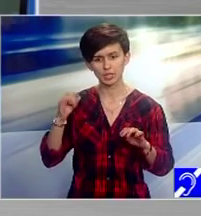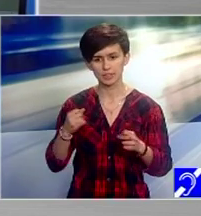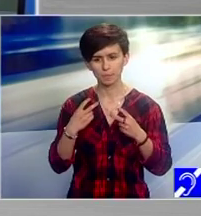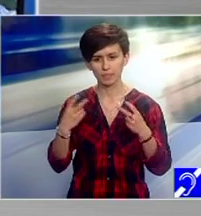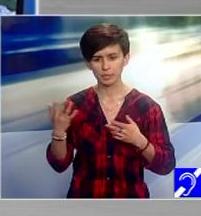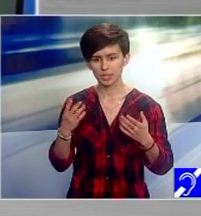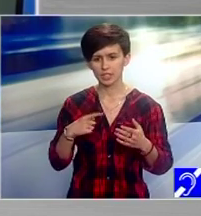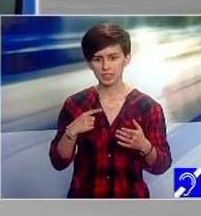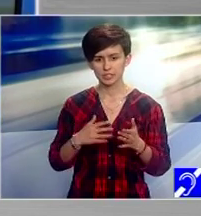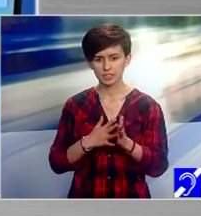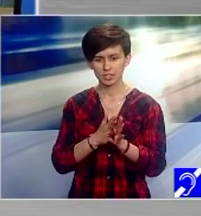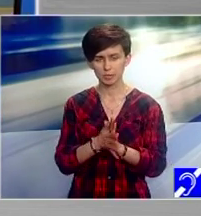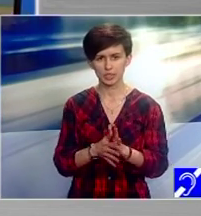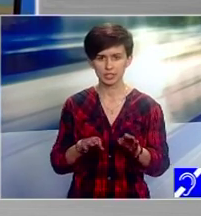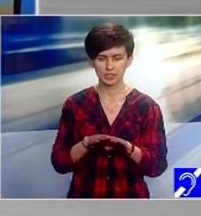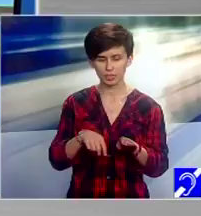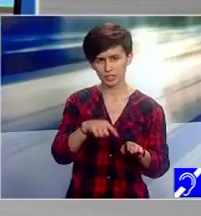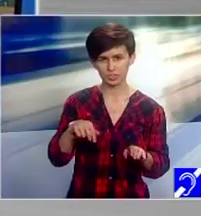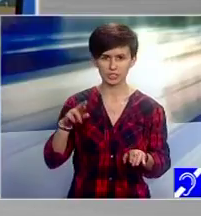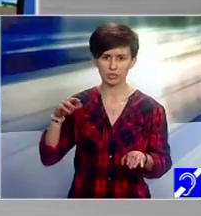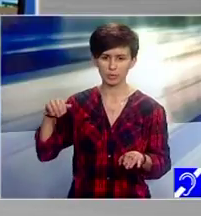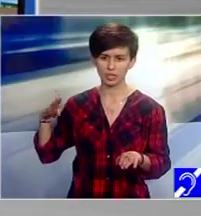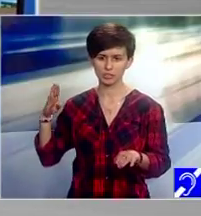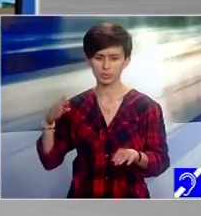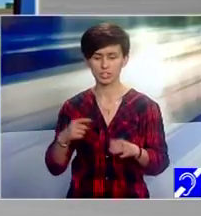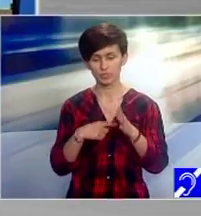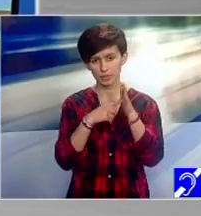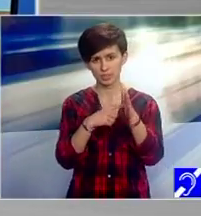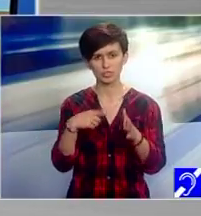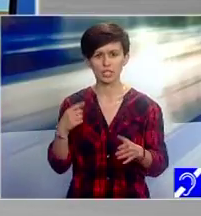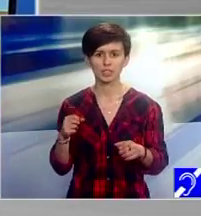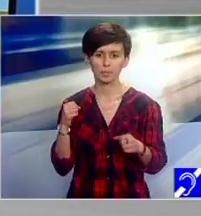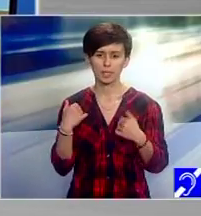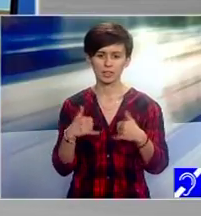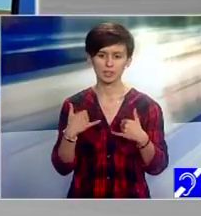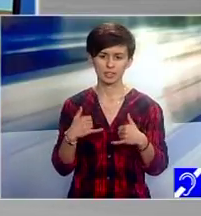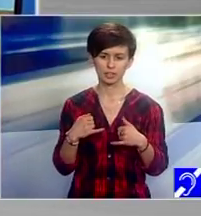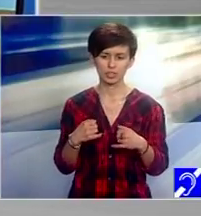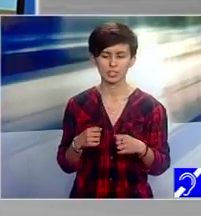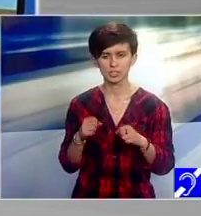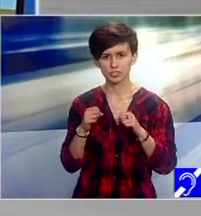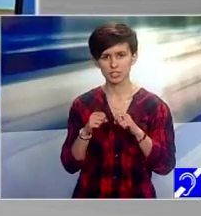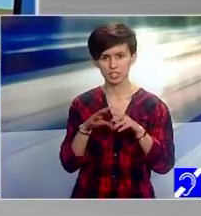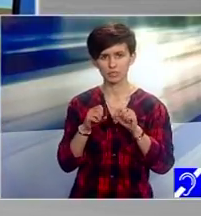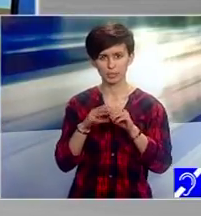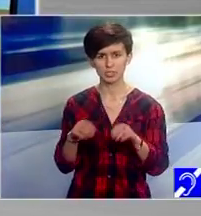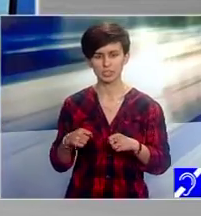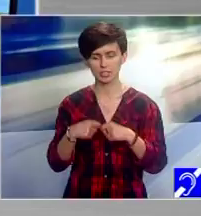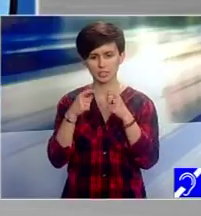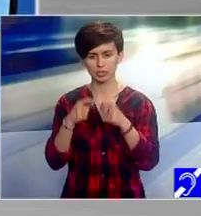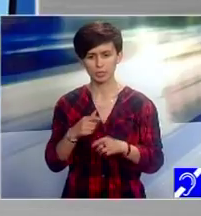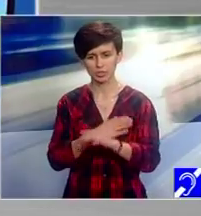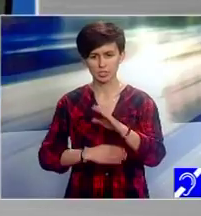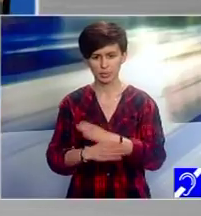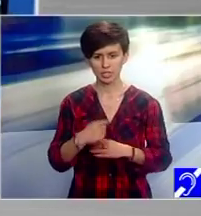sunt implicați și colegii noștri, Raluca, Mihai și Bogdan, dar vă prezentăm și alte informații și actualități din domeniul dizabilității. Putem spune despre